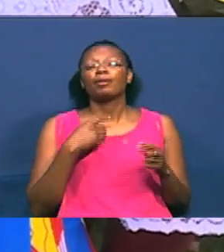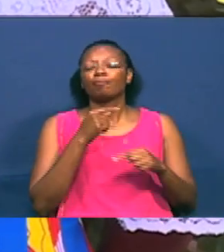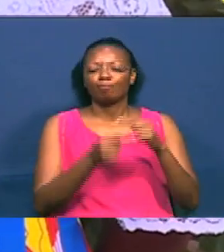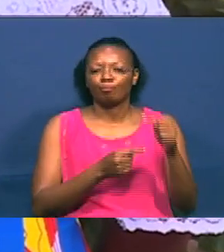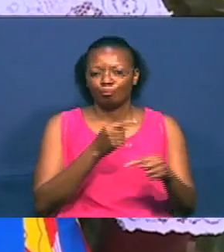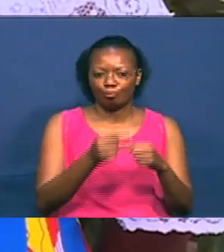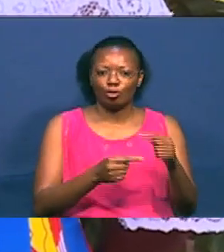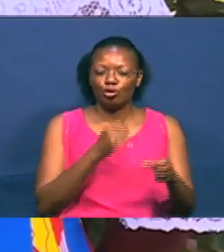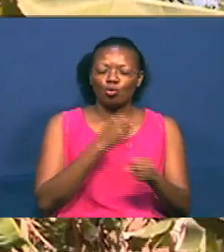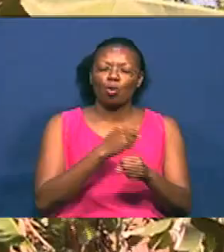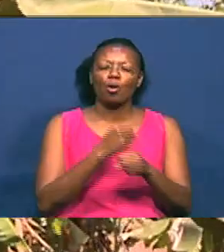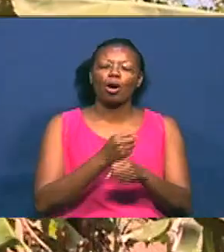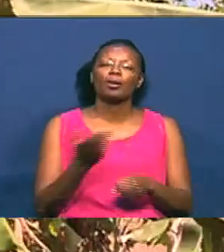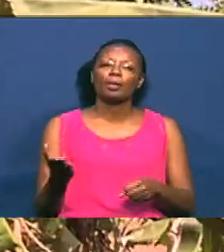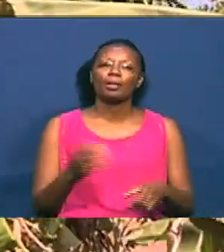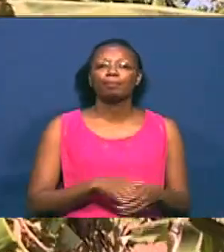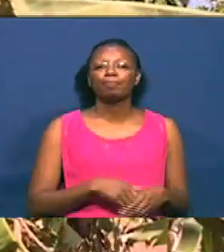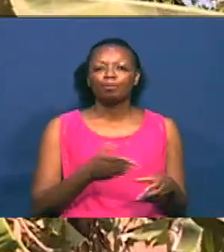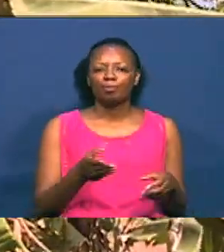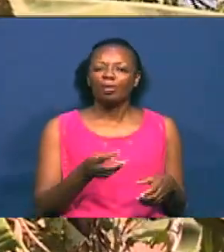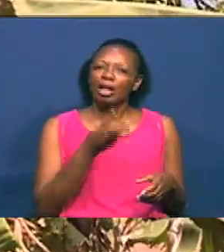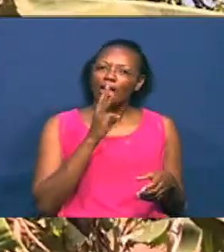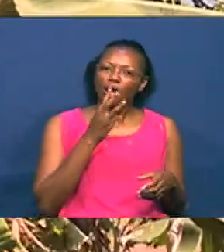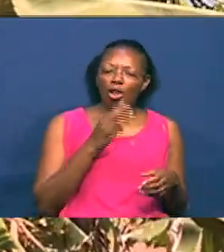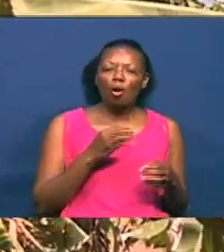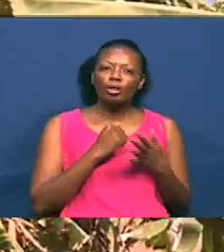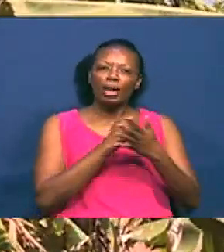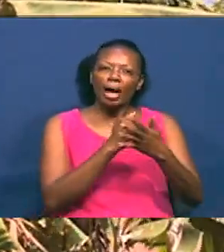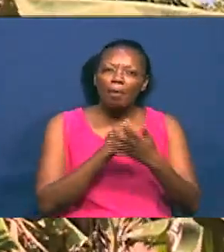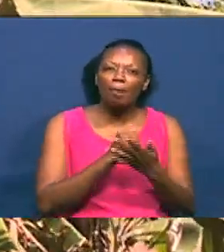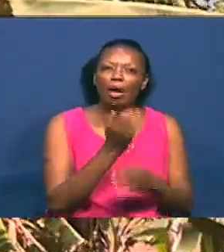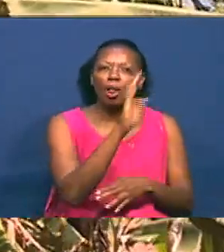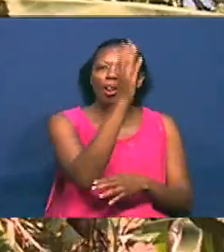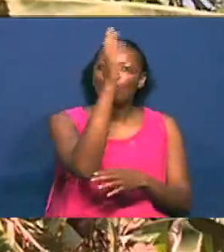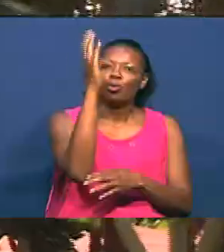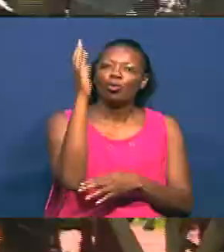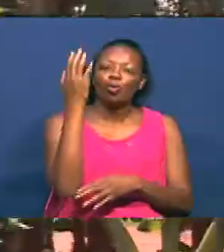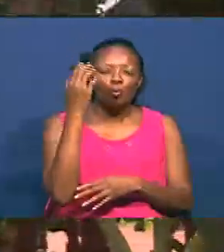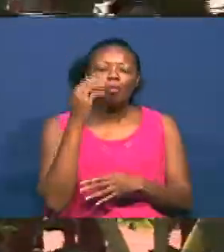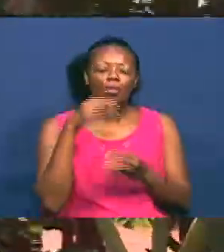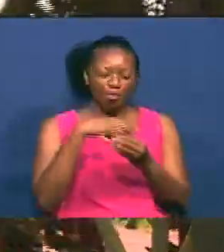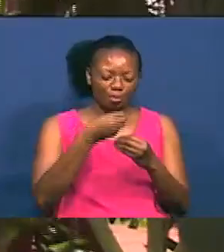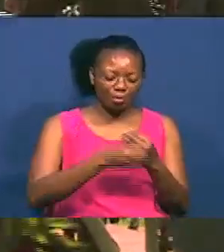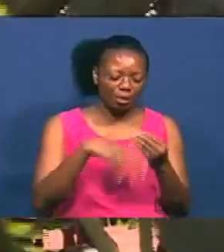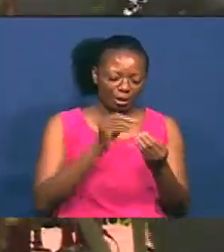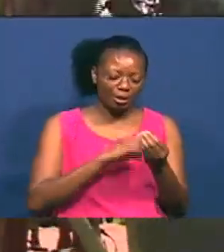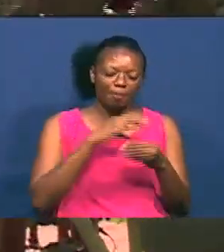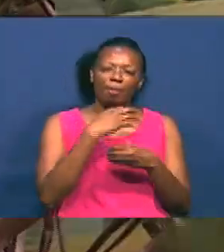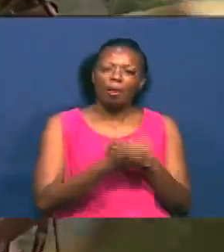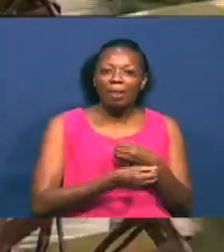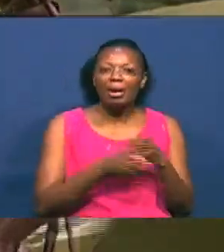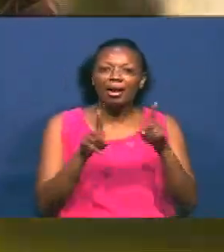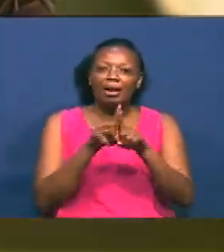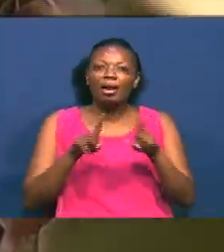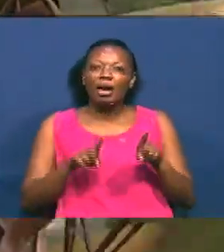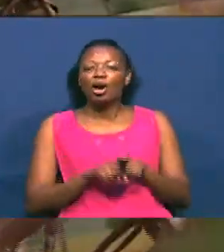Hiyo ndio ninaendelea nayo. Kwa kutumia maji hayo, si migomba tu inayonawiri na kuzaa ndizi zenye uzito na